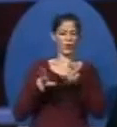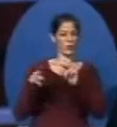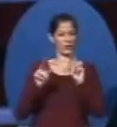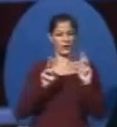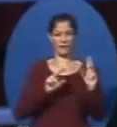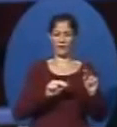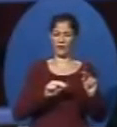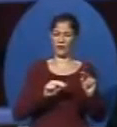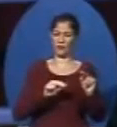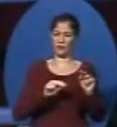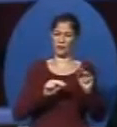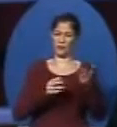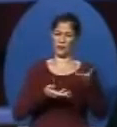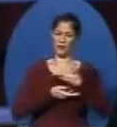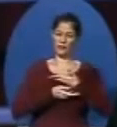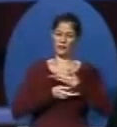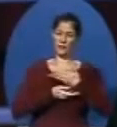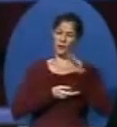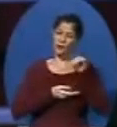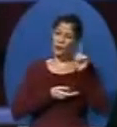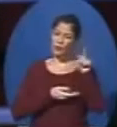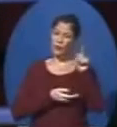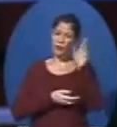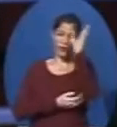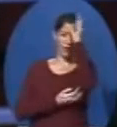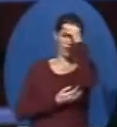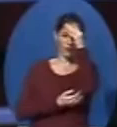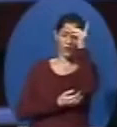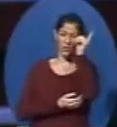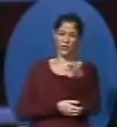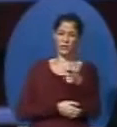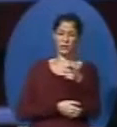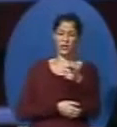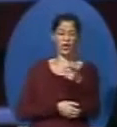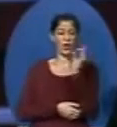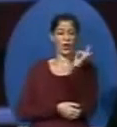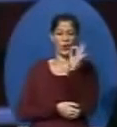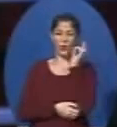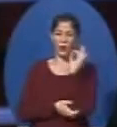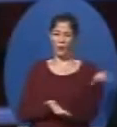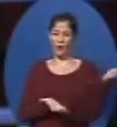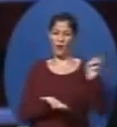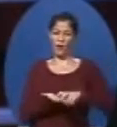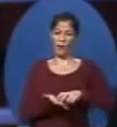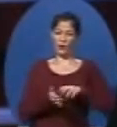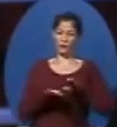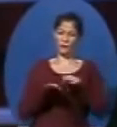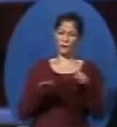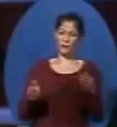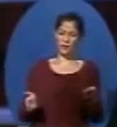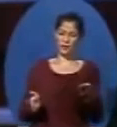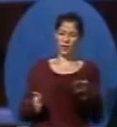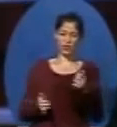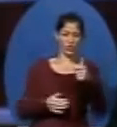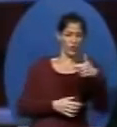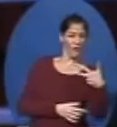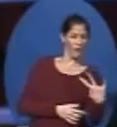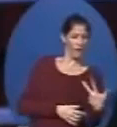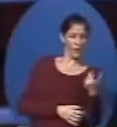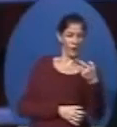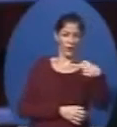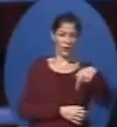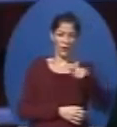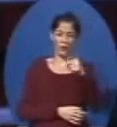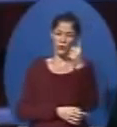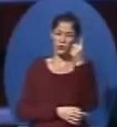דרך, וגם כן, הוא ייכנס לכלא, הוא יצטרך לעמוד ליד המיטה בספירה, הוא יצטרך לבצע הוראות שנותנים לו